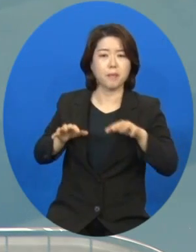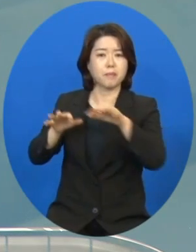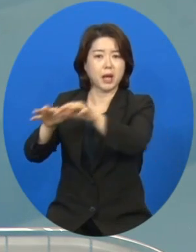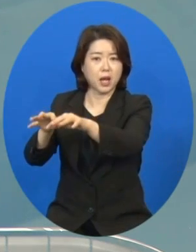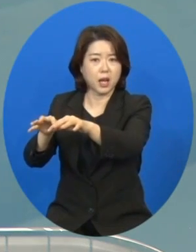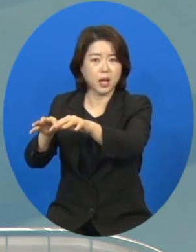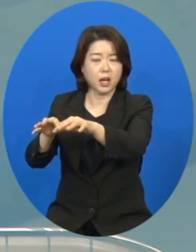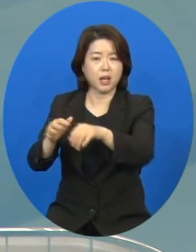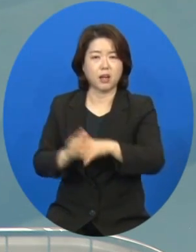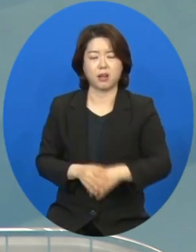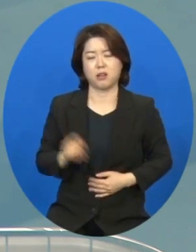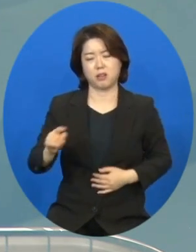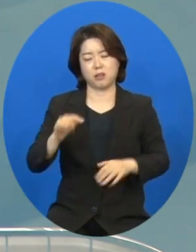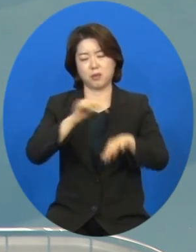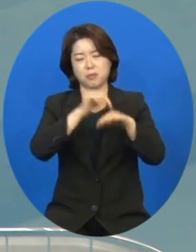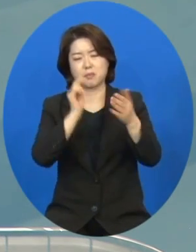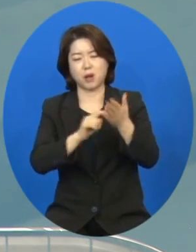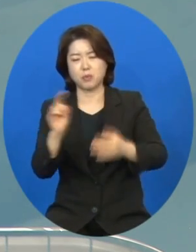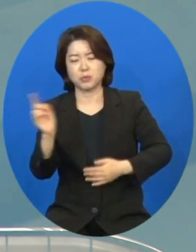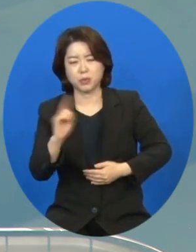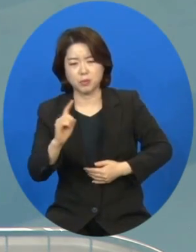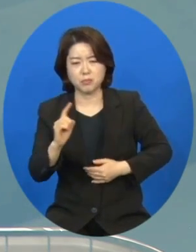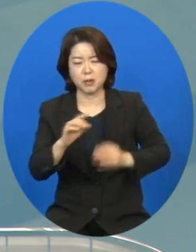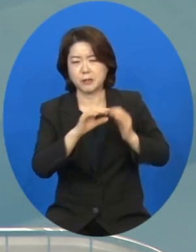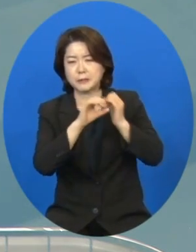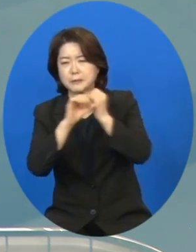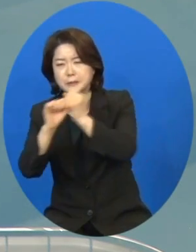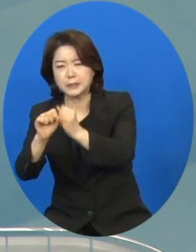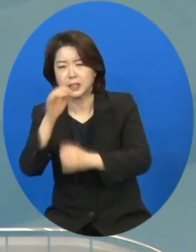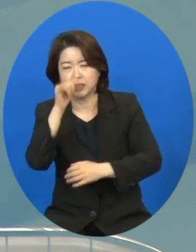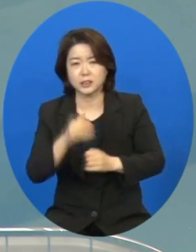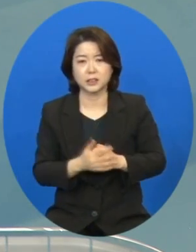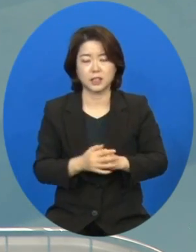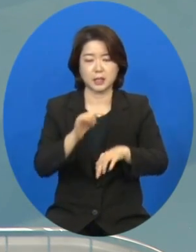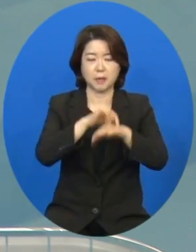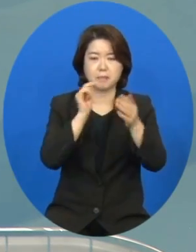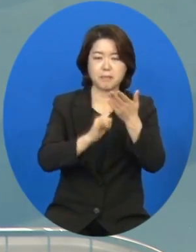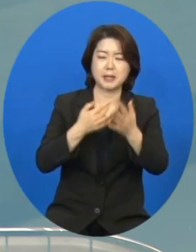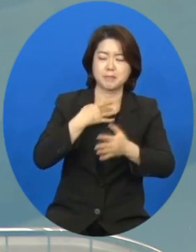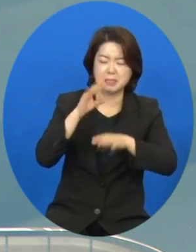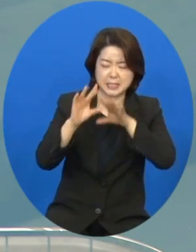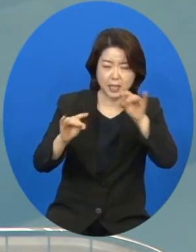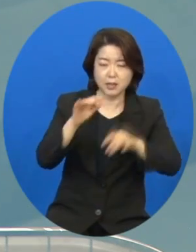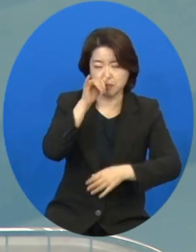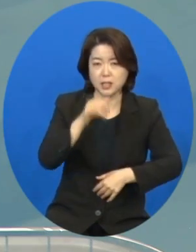마음에 뭔가 끄는 것이 있을 것 같겠죠. 마음의 갈망.